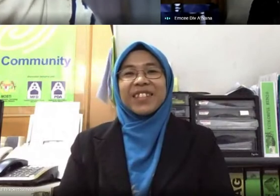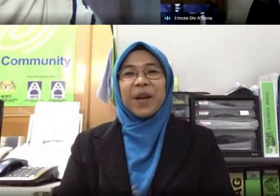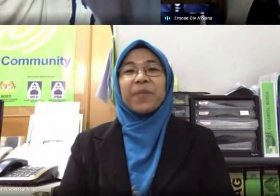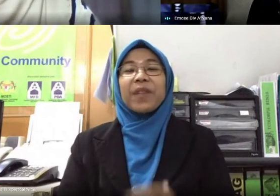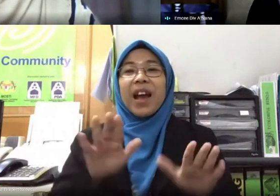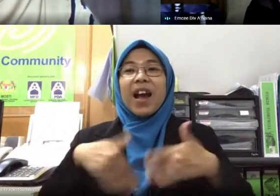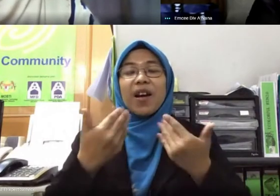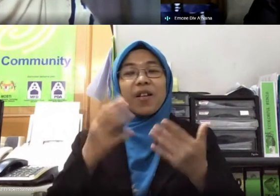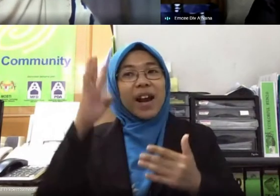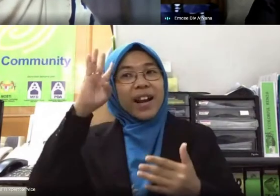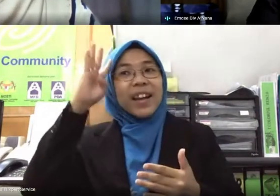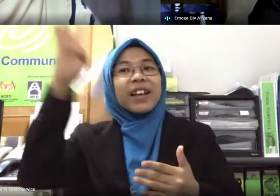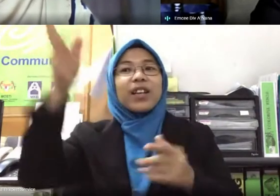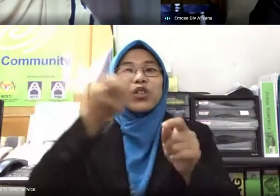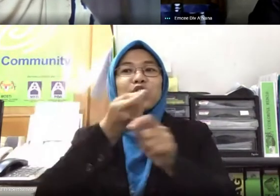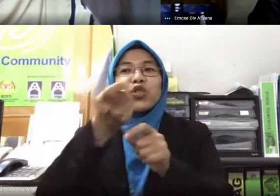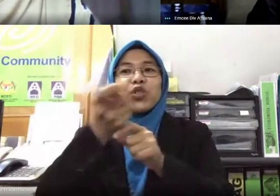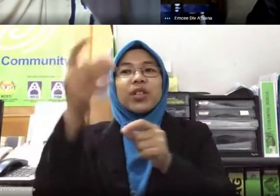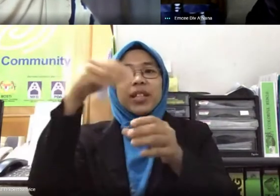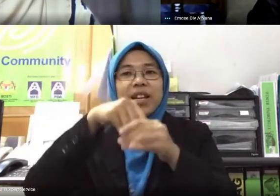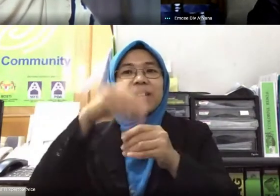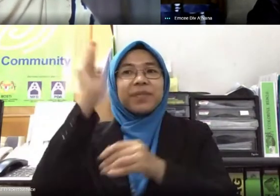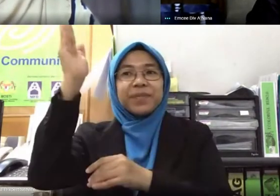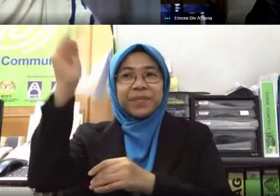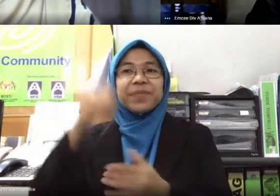how to create a jokes dalam pengucapan awam.